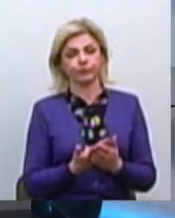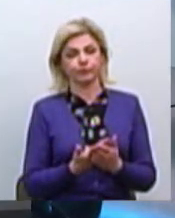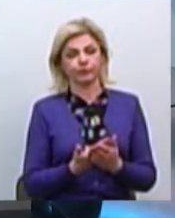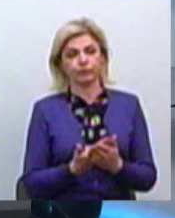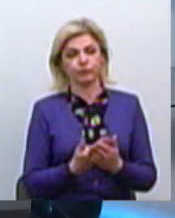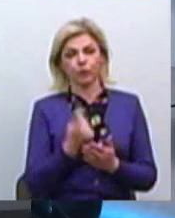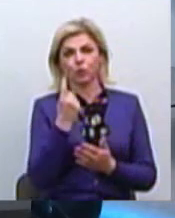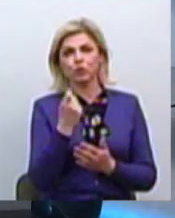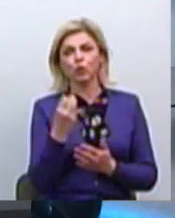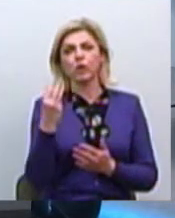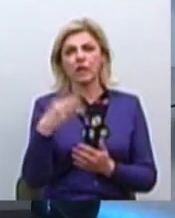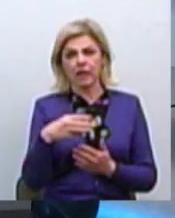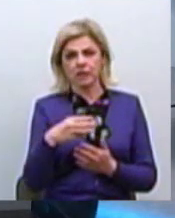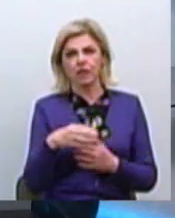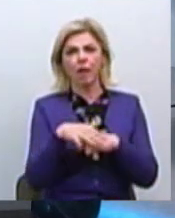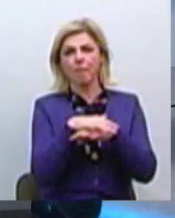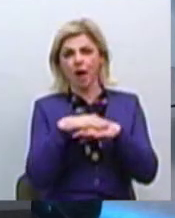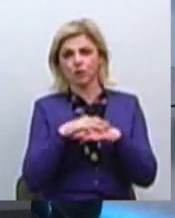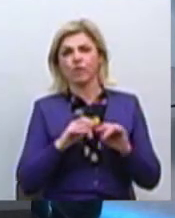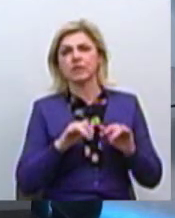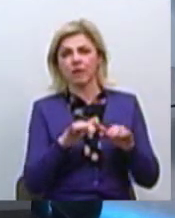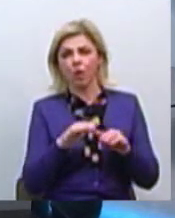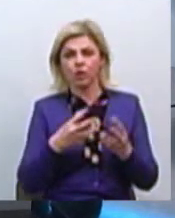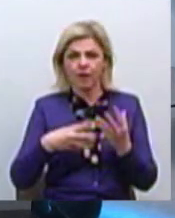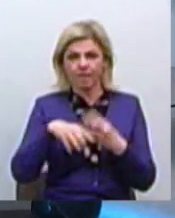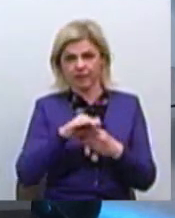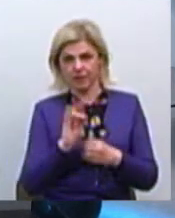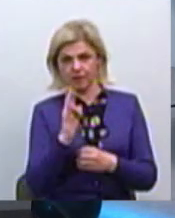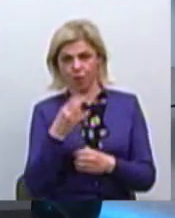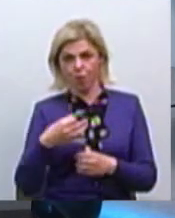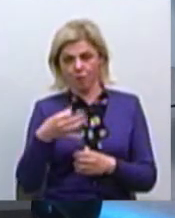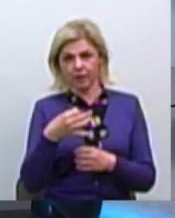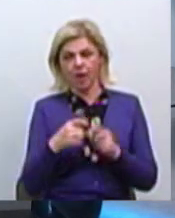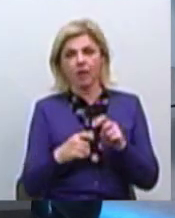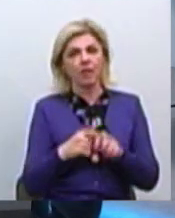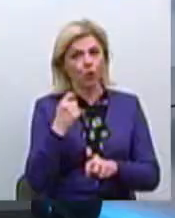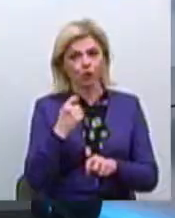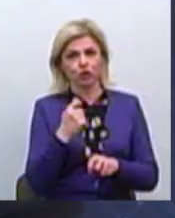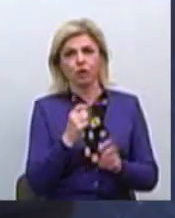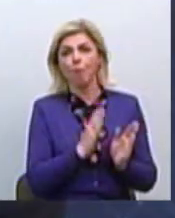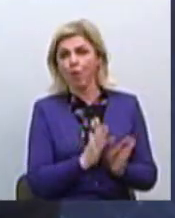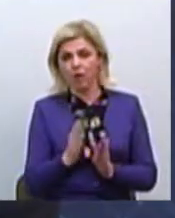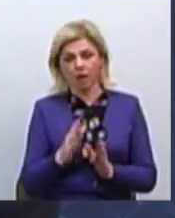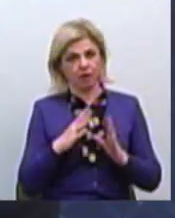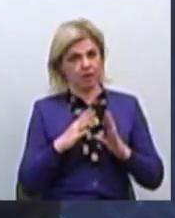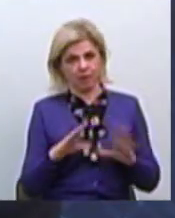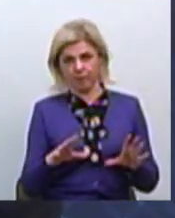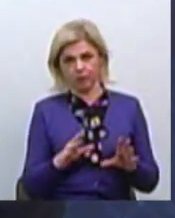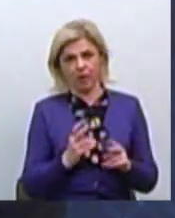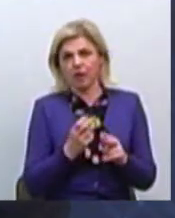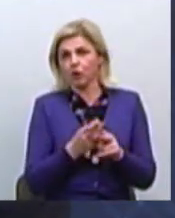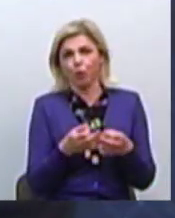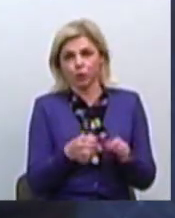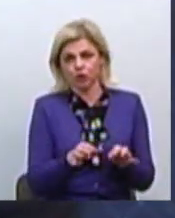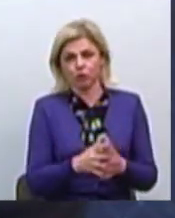близько 130 масових заходів по території області, порушень публічного порядку не допущено. Скажіть, будь ласка,